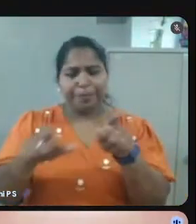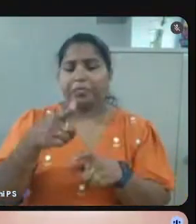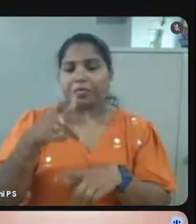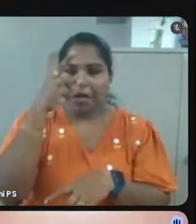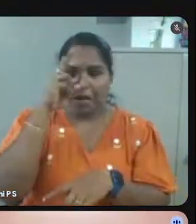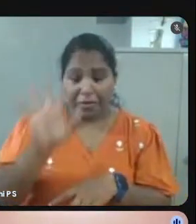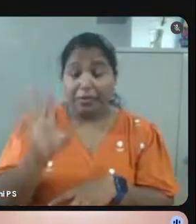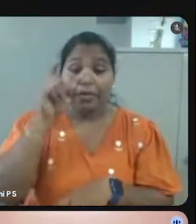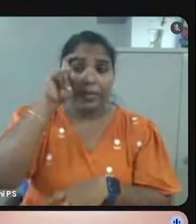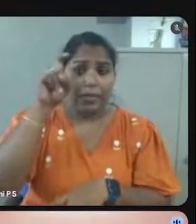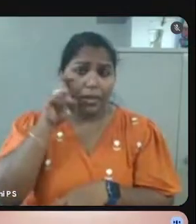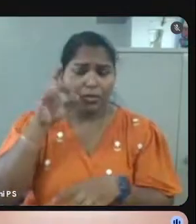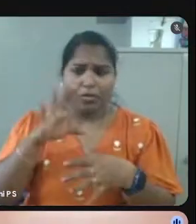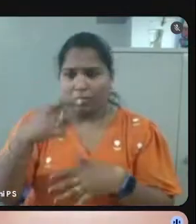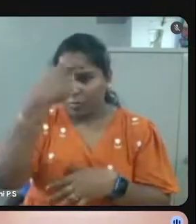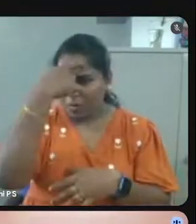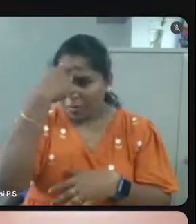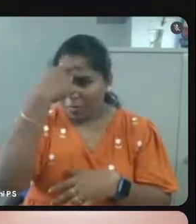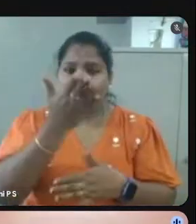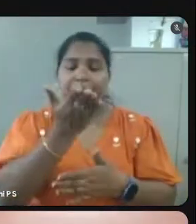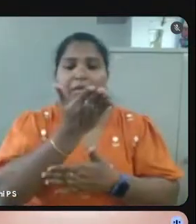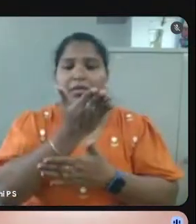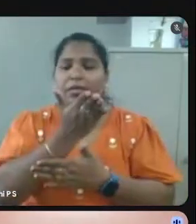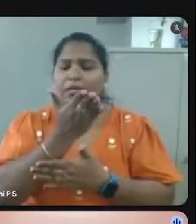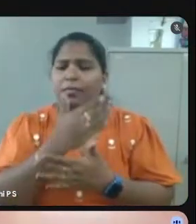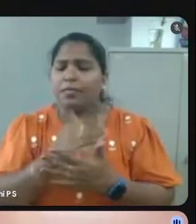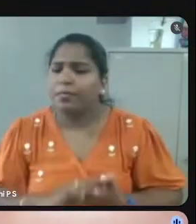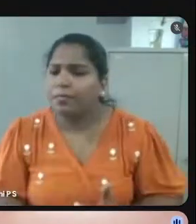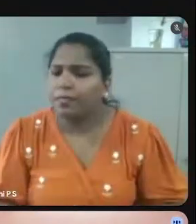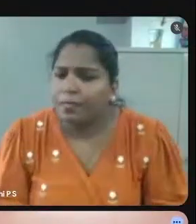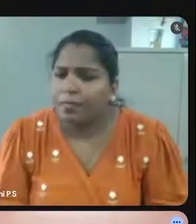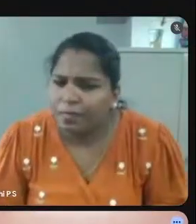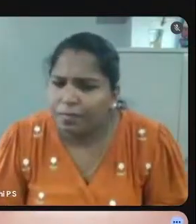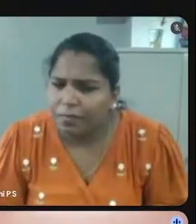പ്രോബ്ലംസ് ഡിസബിലിറ്റി ഉള്ള കുട്ടിക്ക് ഏത്